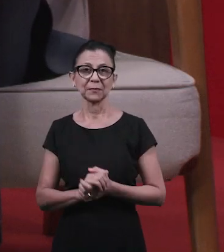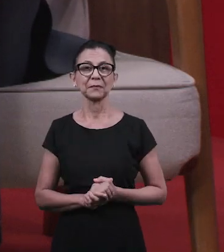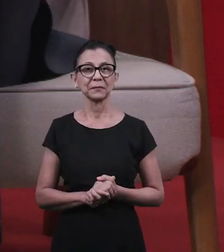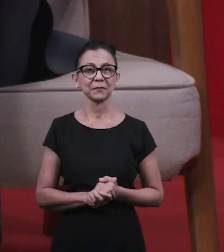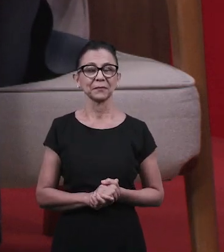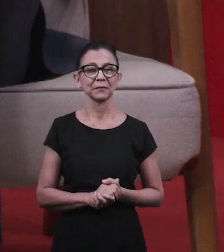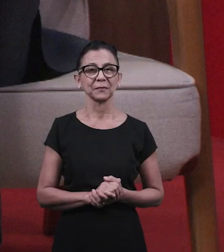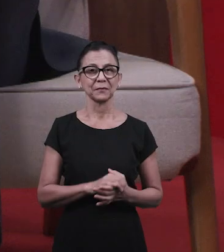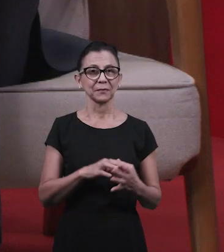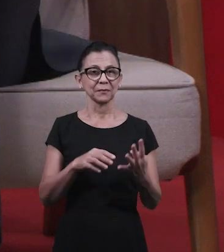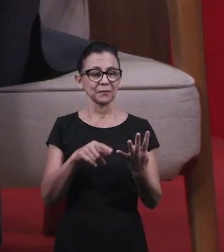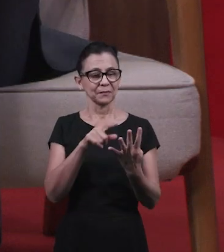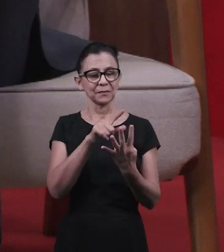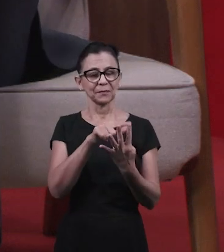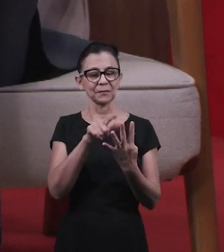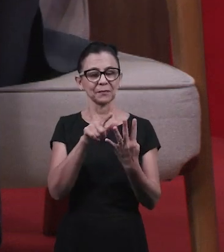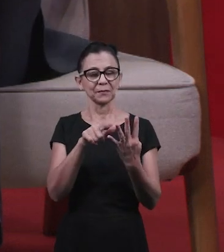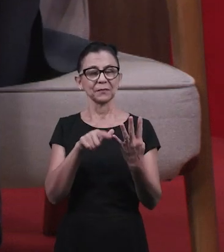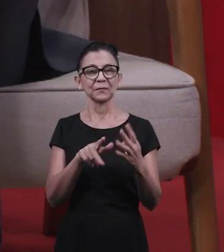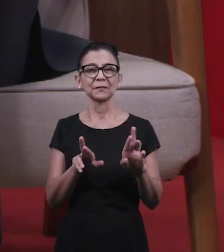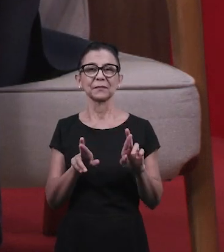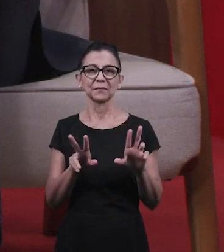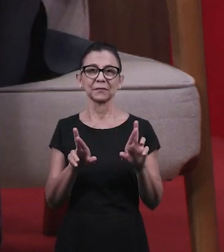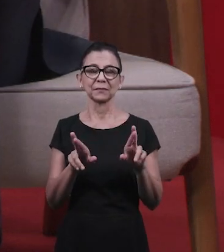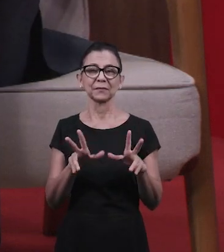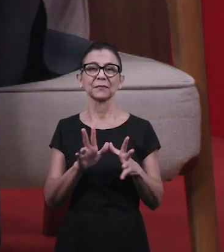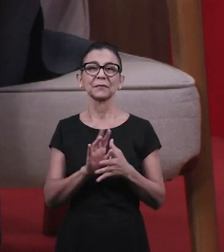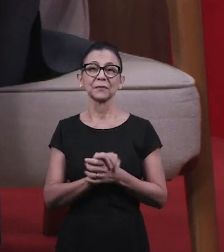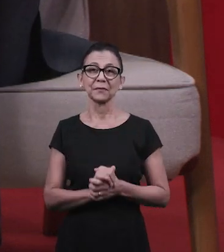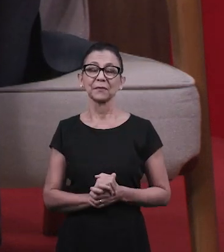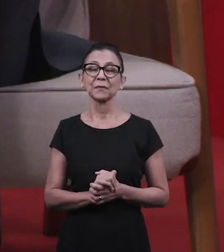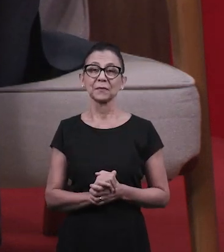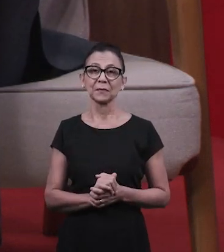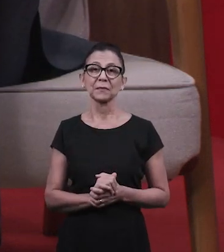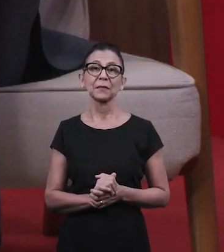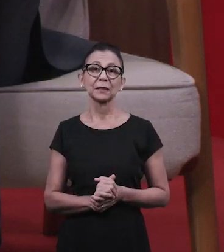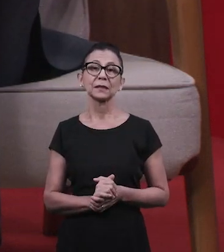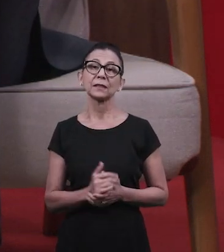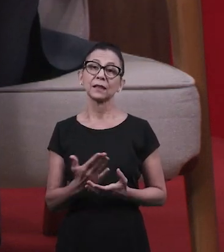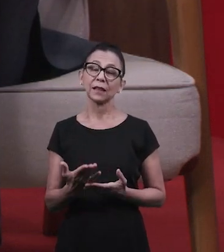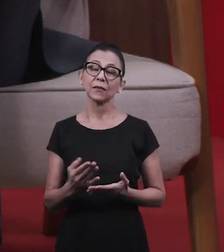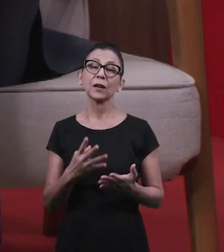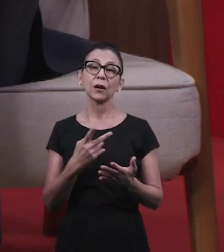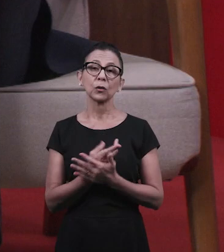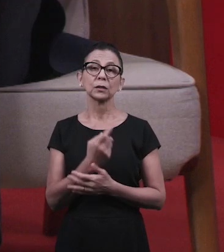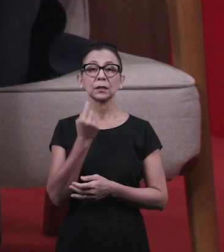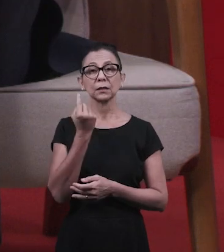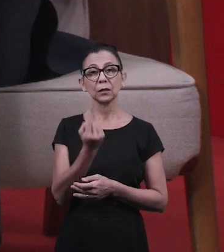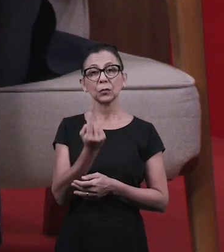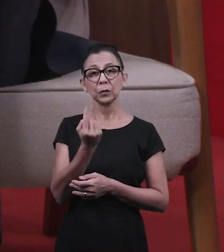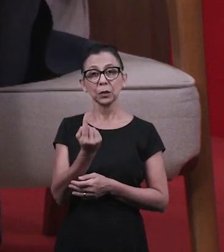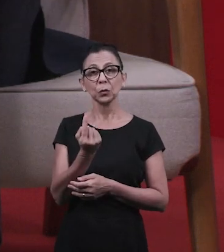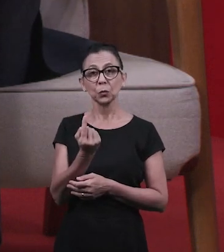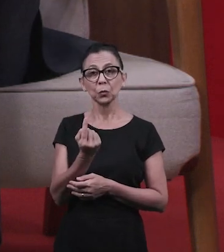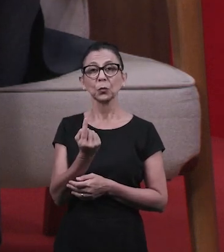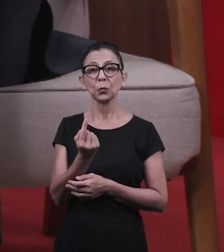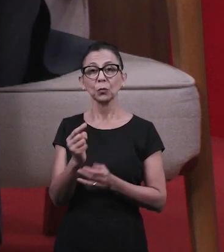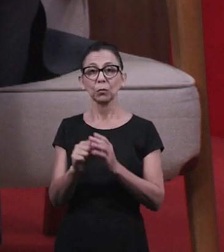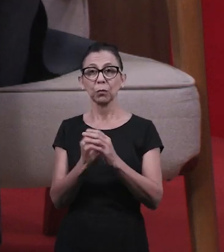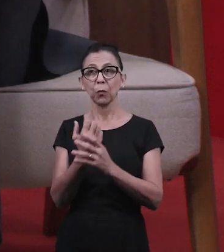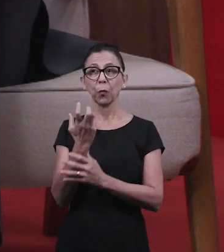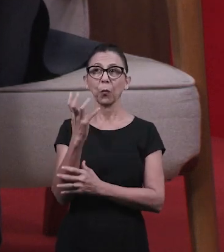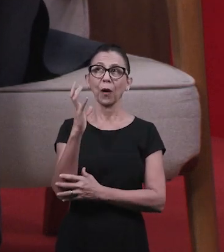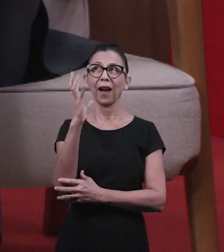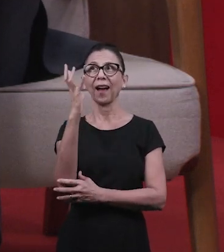le quatrième, c'est le là porté de fruits. C'est le là prospéré, qui a été la sémence qui est tombée dans une bonne